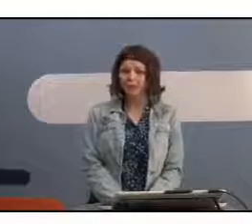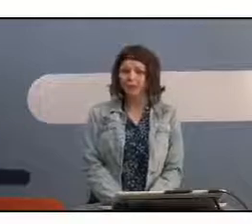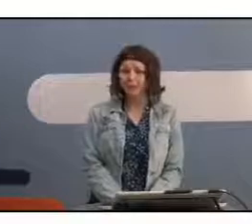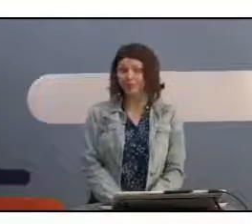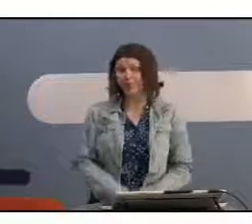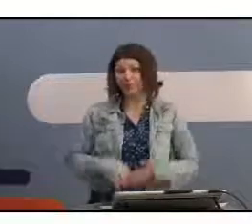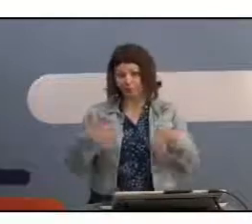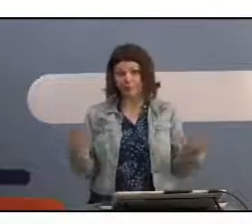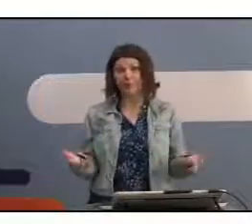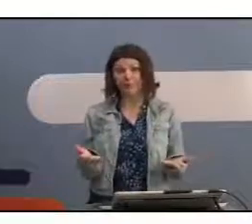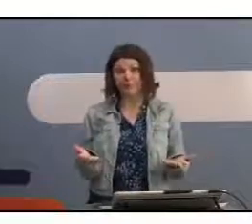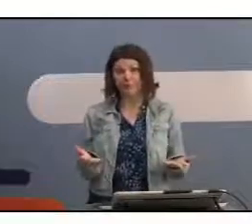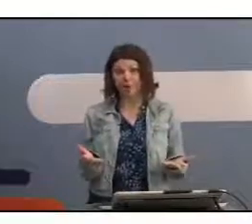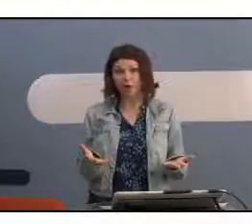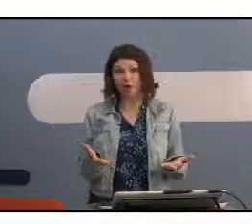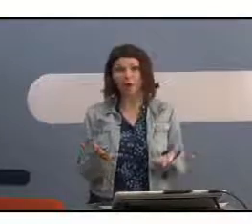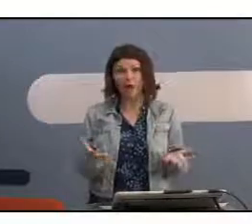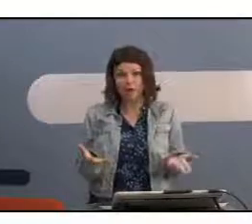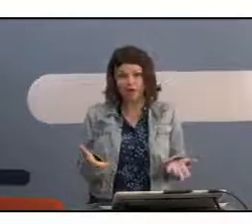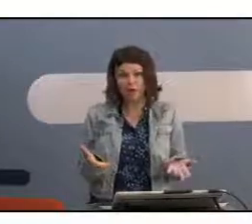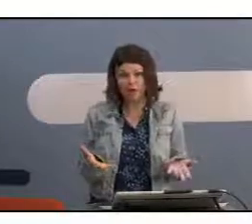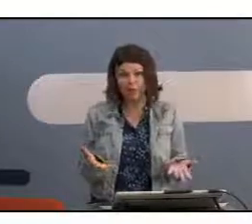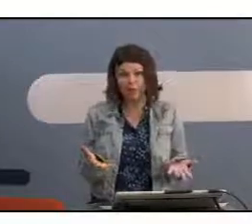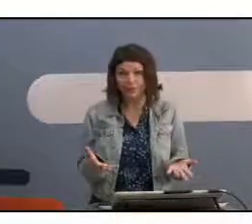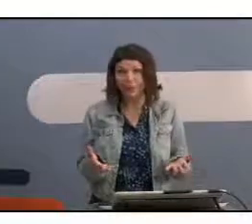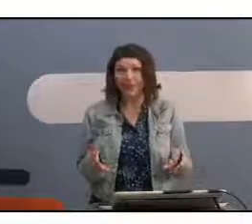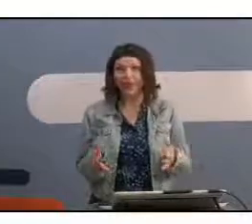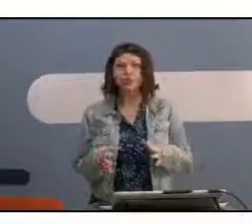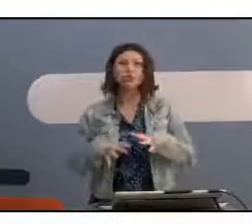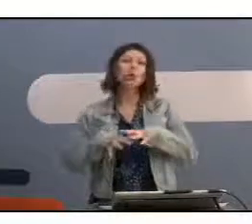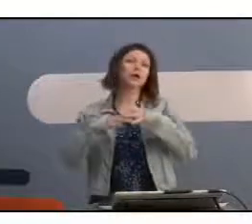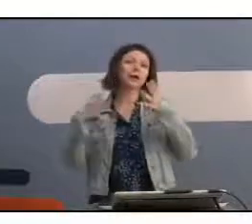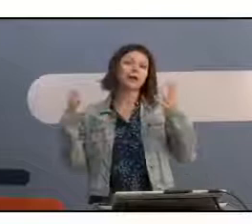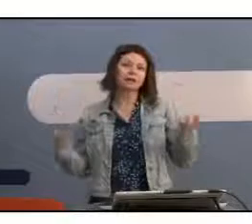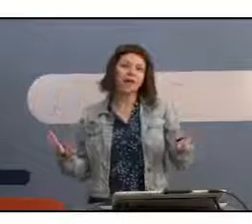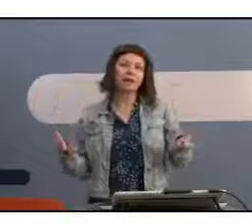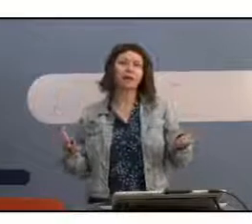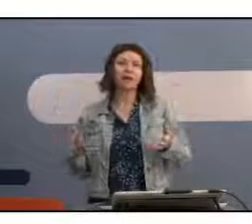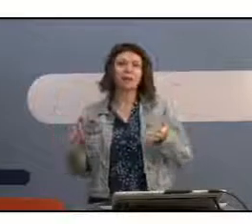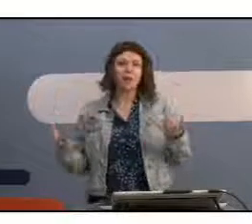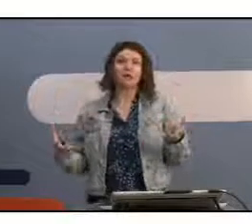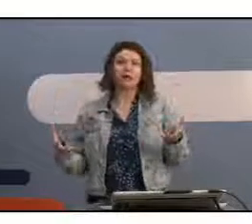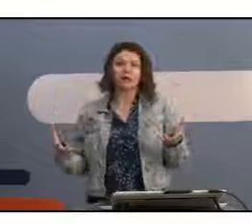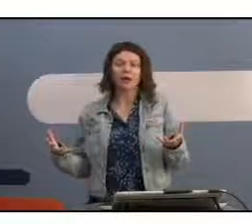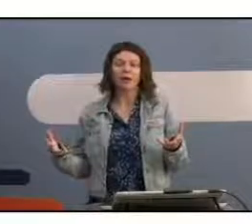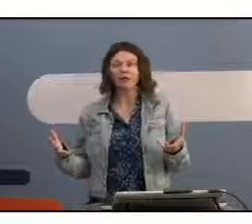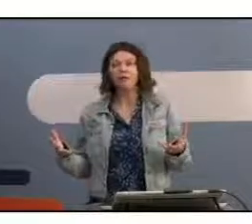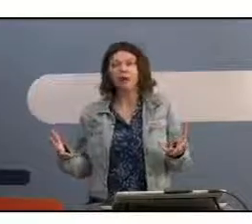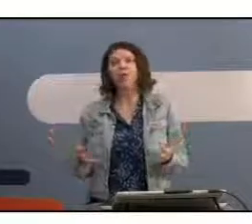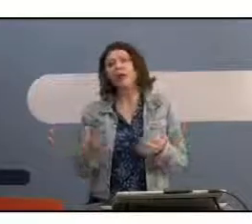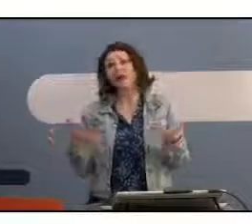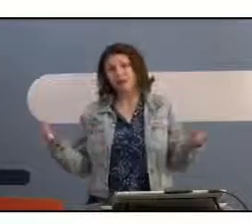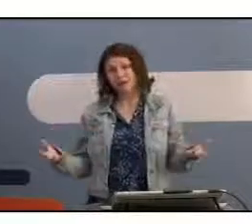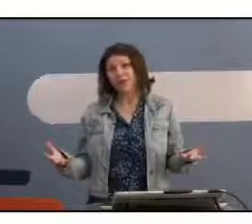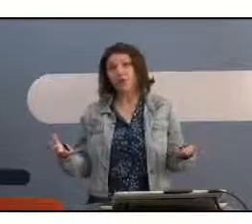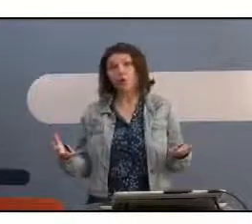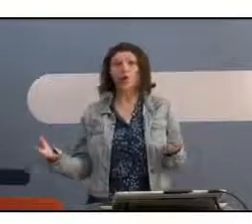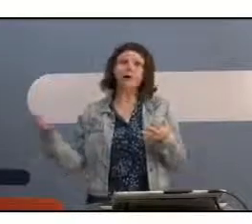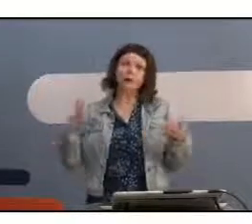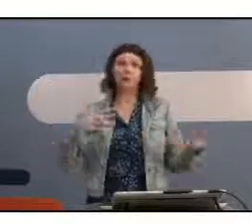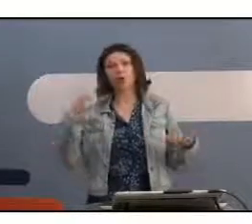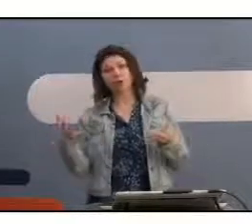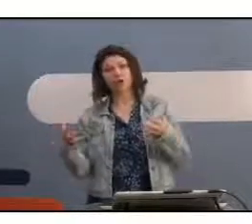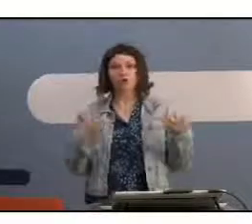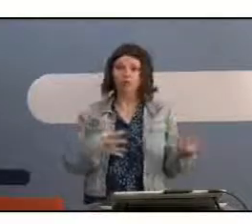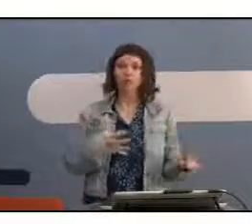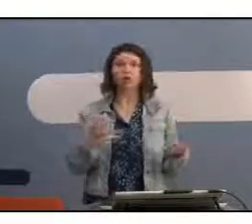שדיברתי עליהם, ואנחנו נדבר עליהם כל המפגש היום, הן קשורות לאדם הבוגר. ובאו הילדים, או